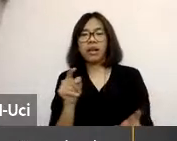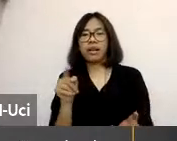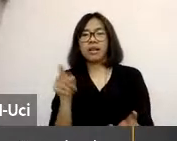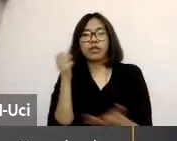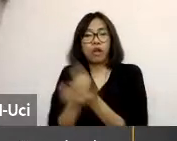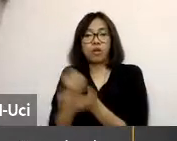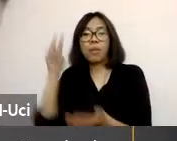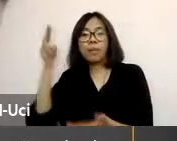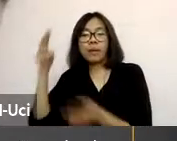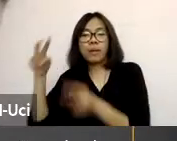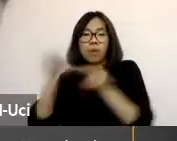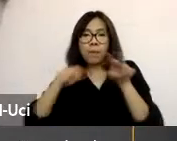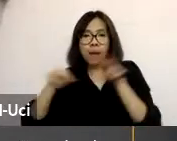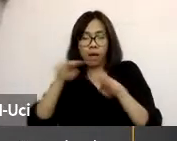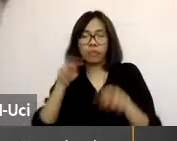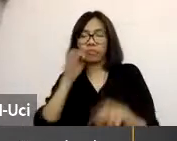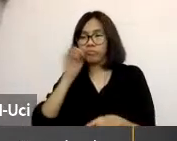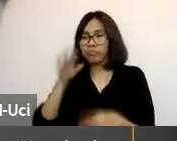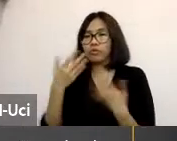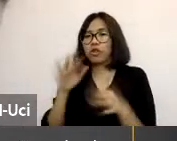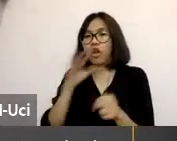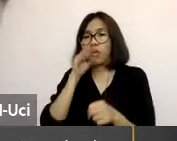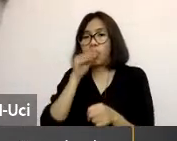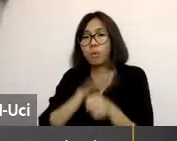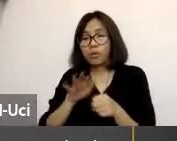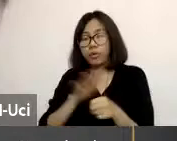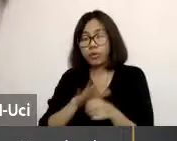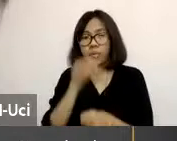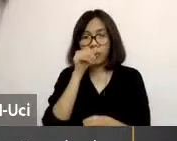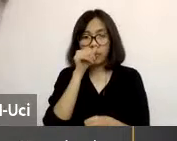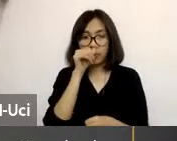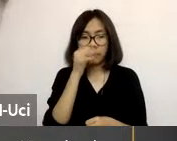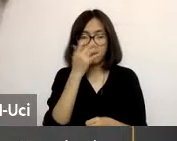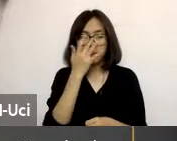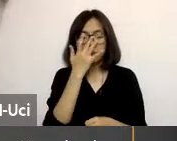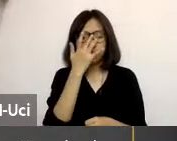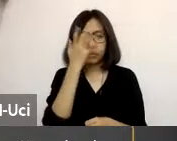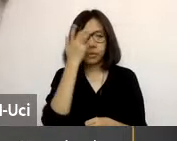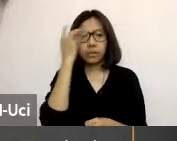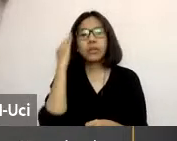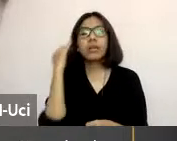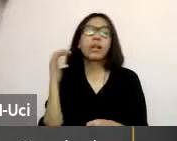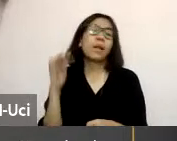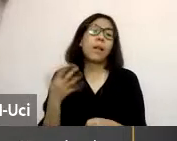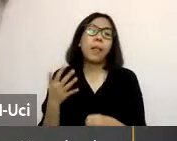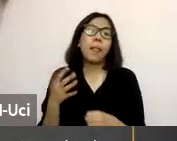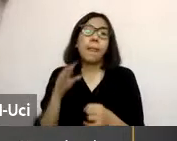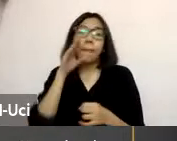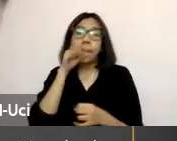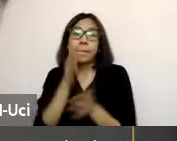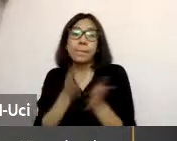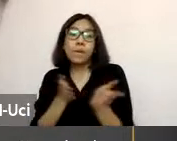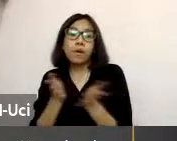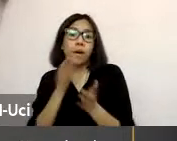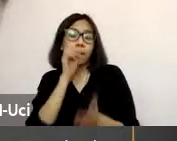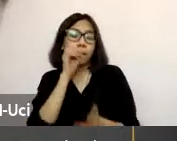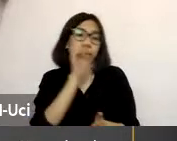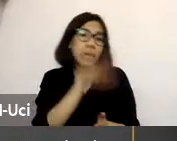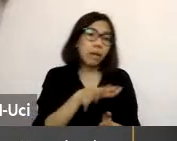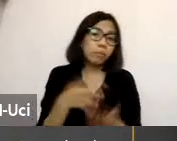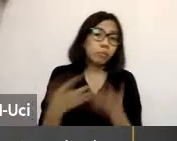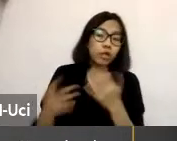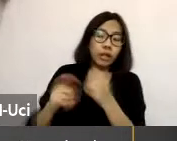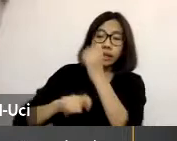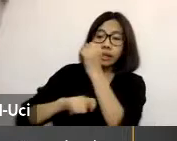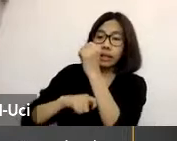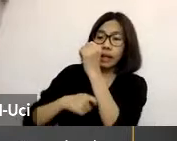Makasih Terima kasih Profesor pernah mungkin tadi kau minta tanggapan dari bapak Ivan